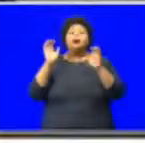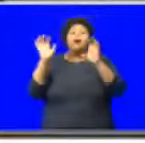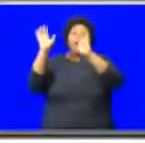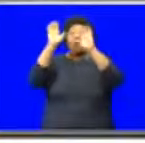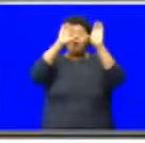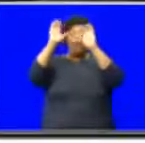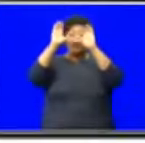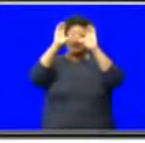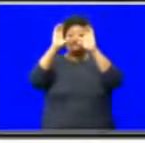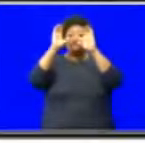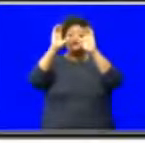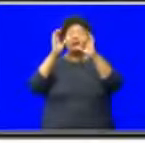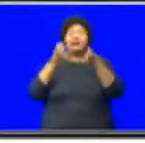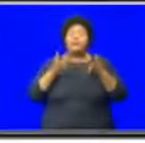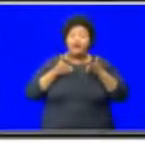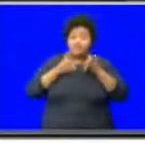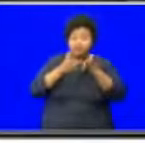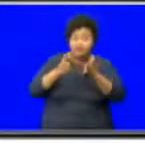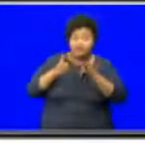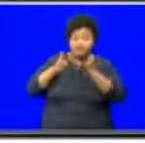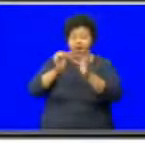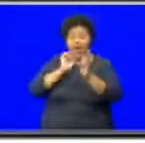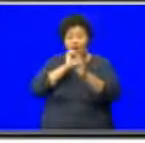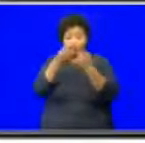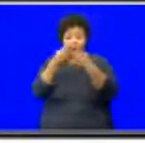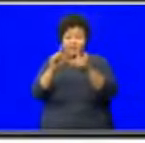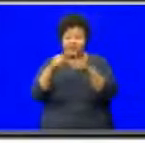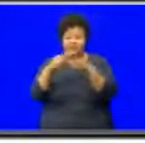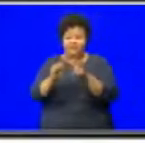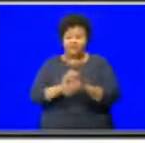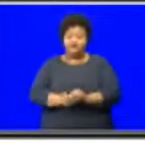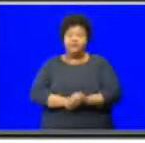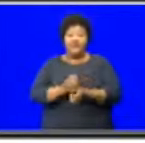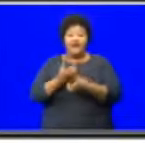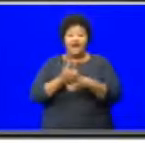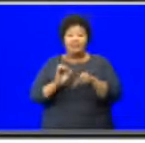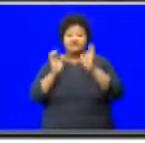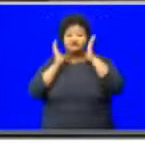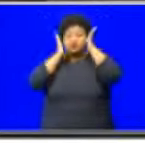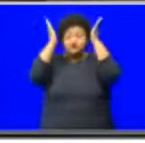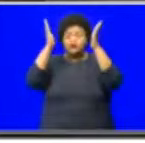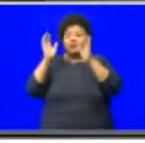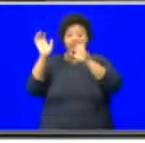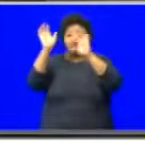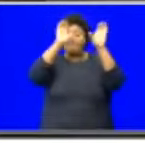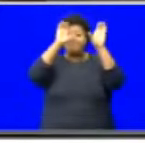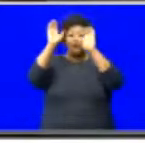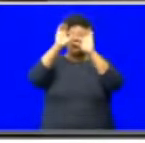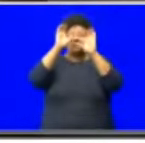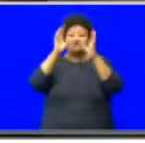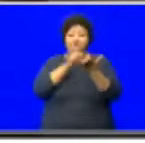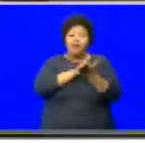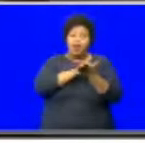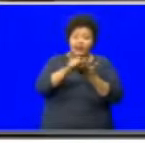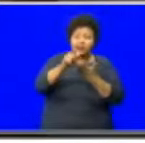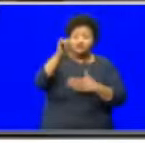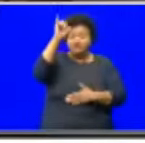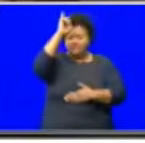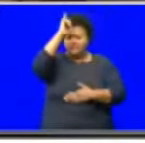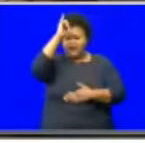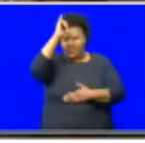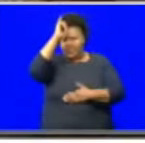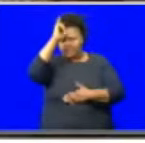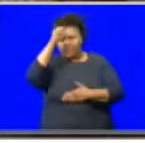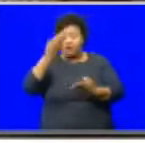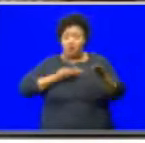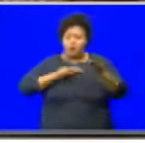linothenga kudiphi inhlangothi. LeSwatini litawube likhangisa ngemihambo kanye nemasiko temakhono imikhicito yabo